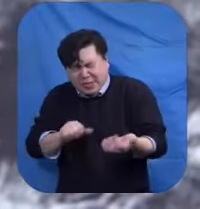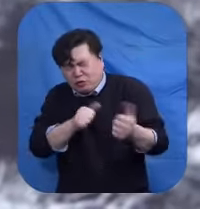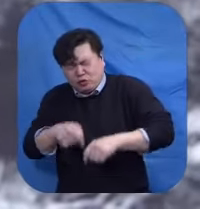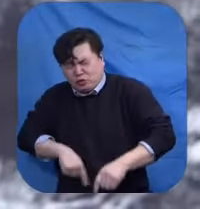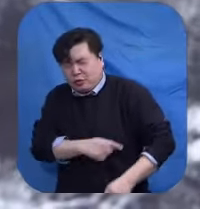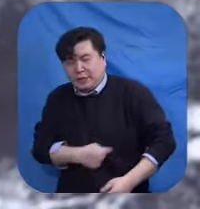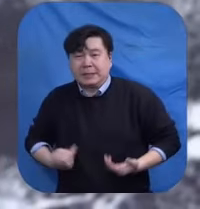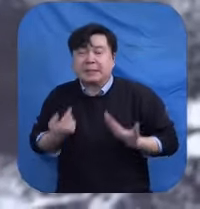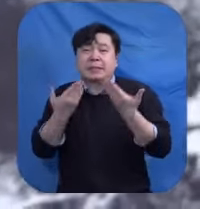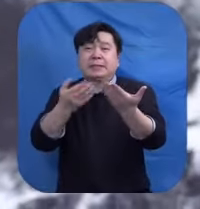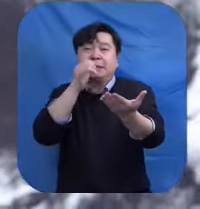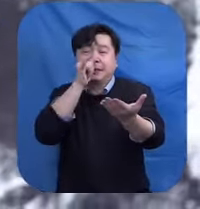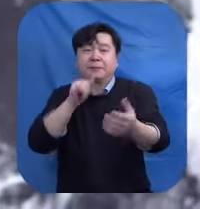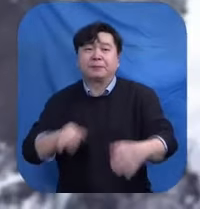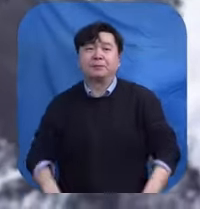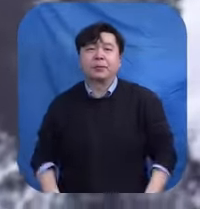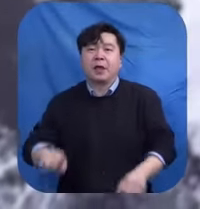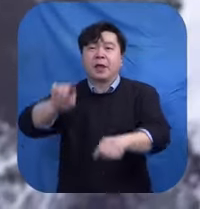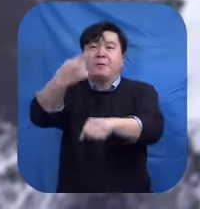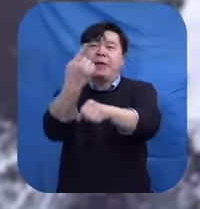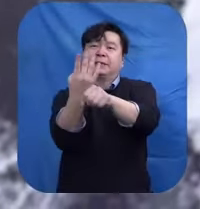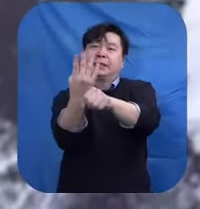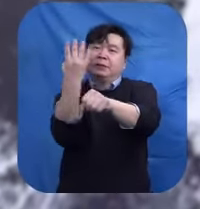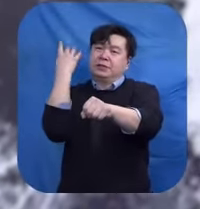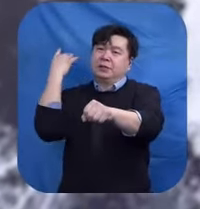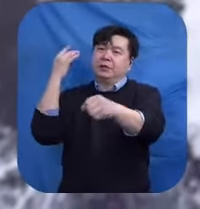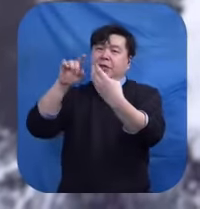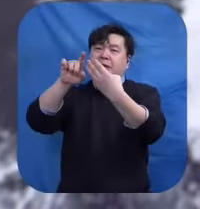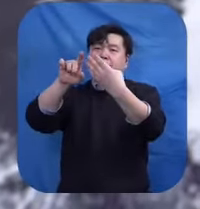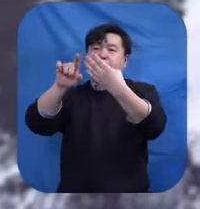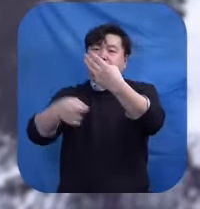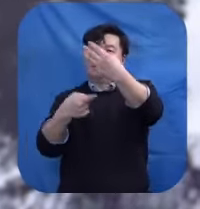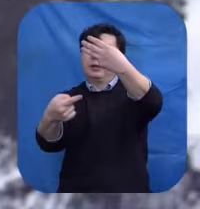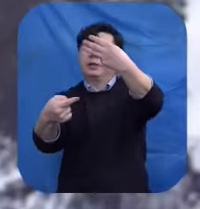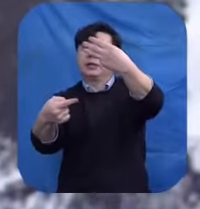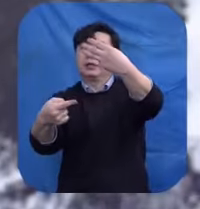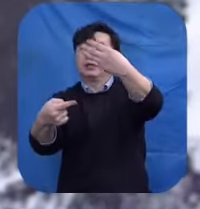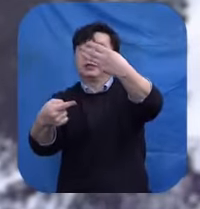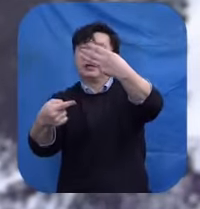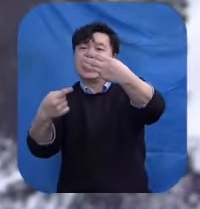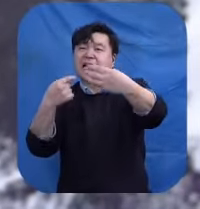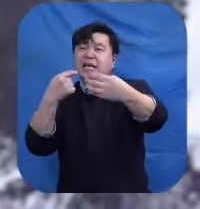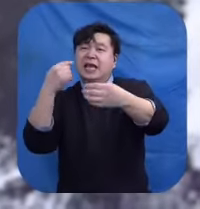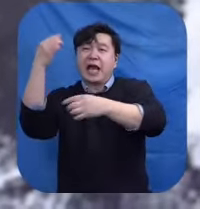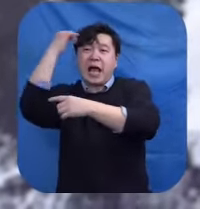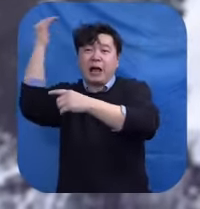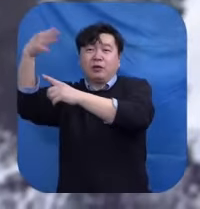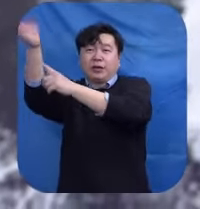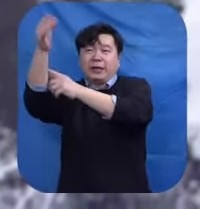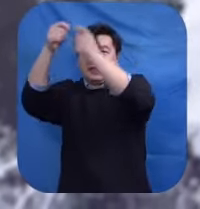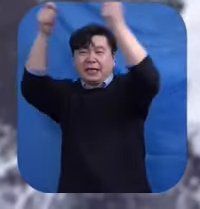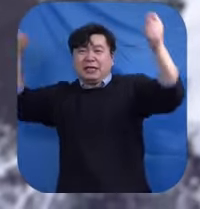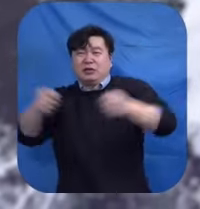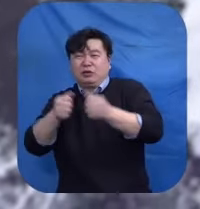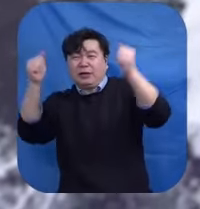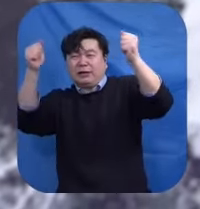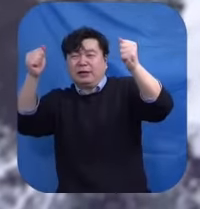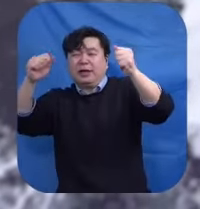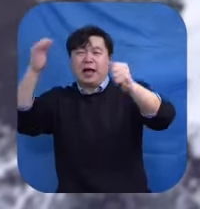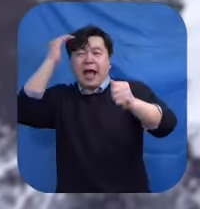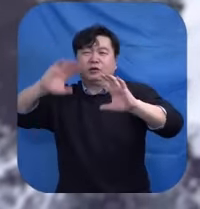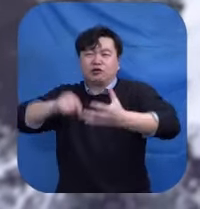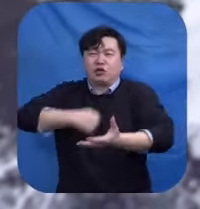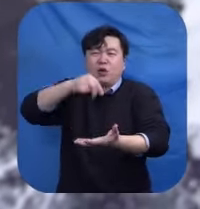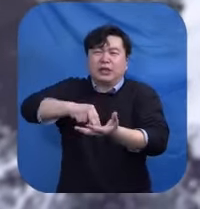흘렸습니다. 104년 전 3월 1일 모두가 태극기를 들고 대한독립 만세,